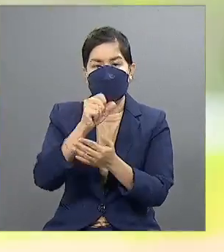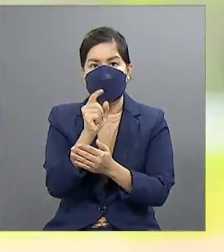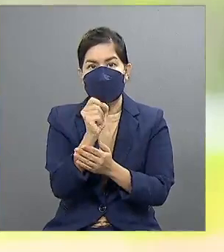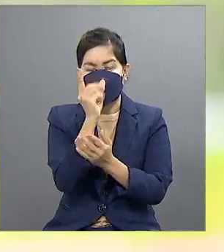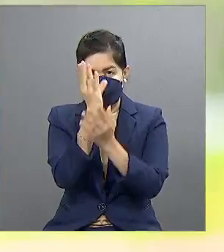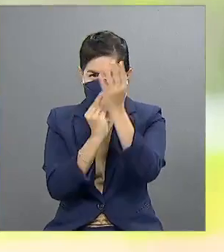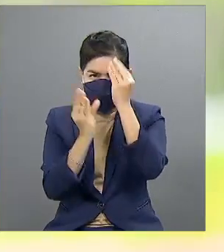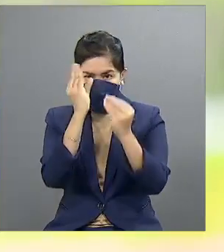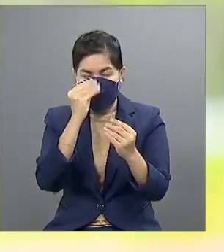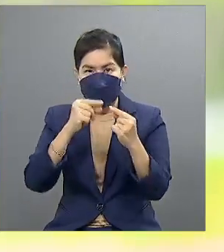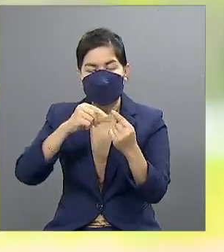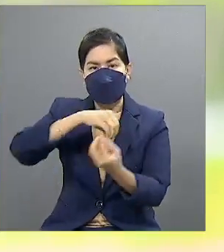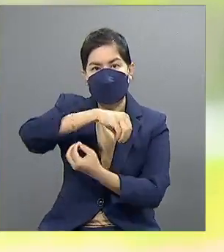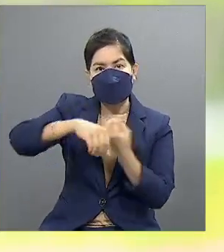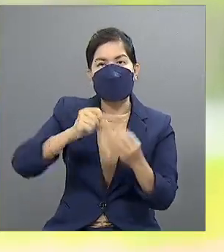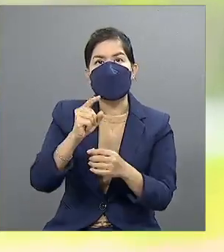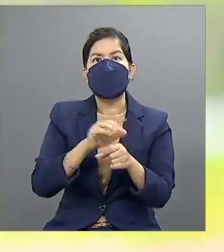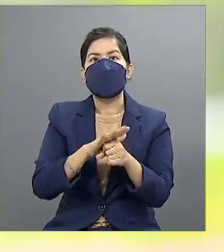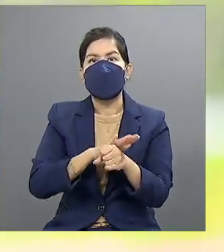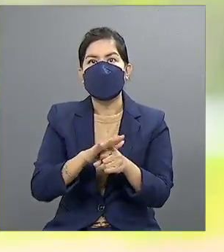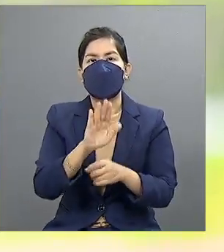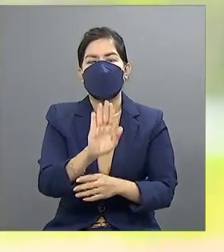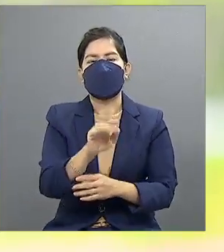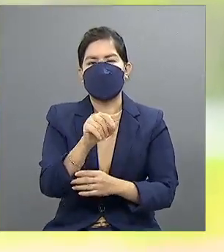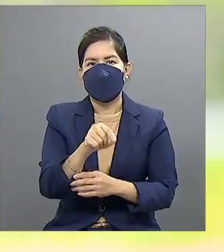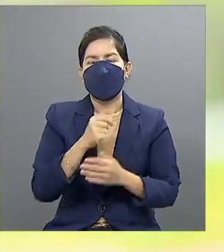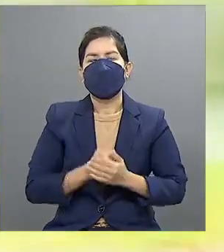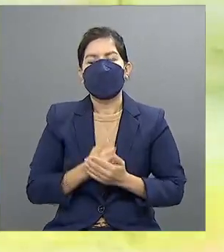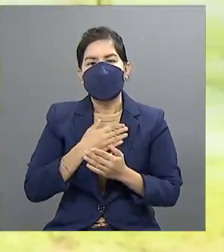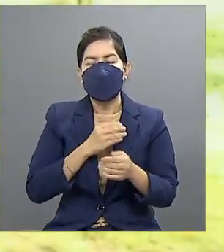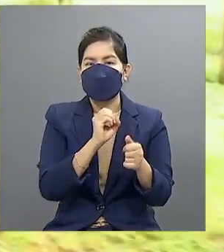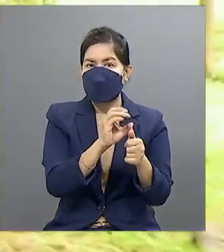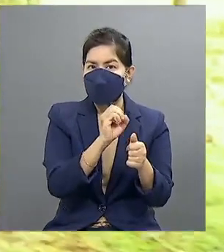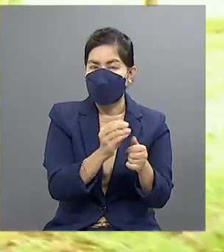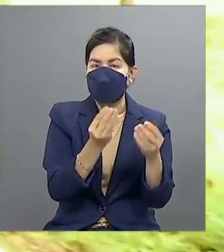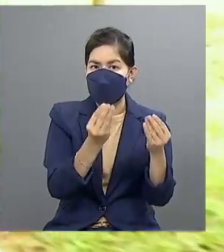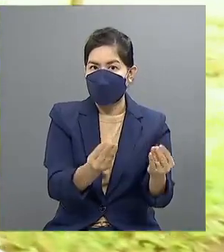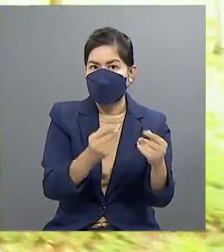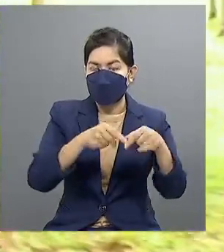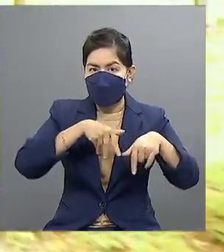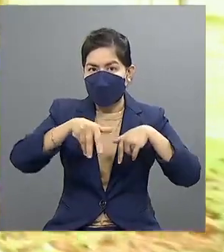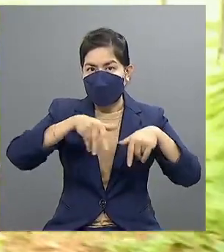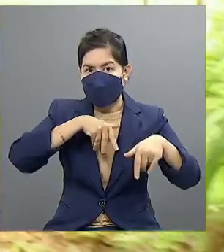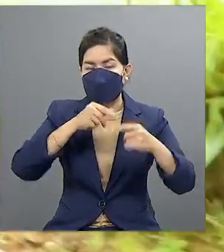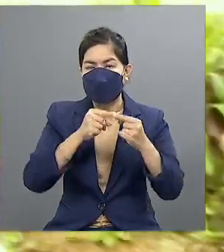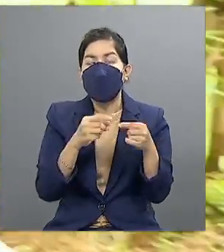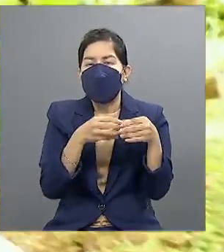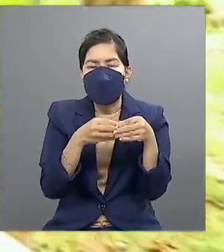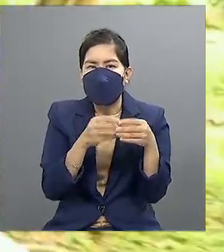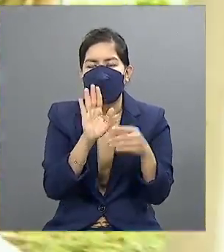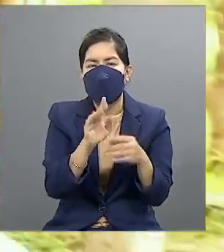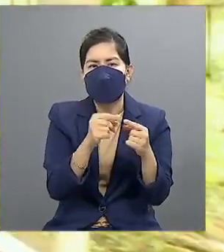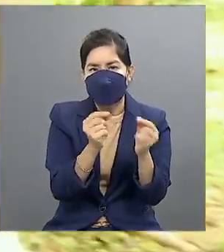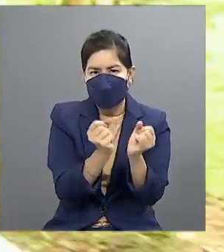จำชั่วคราวขรกรรมโดยให้ความรู้ให้คำแนะนำให้การสนับสนุนงบประมาณให้ความช่ว